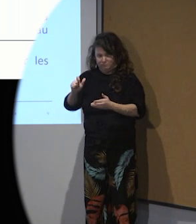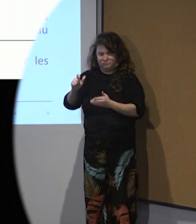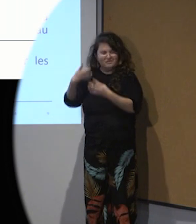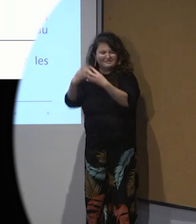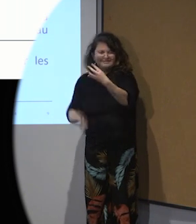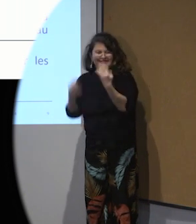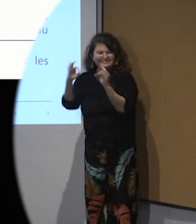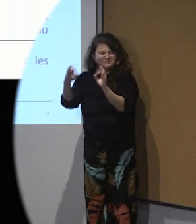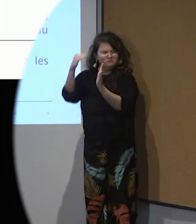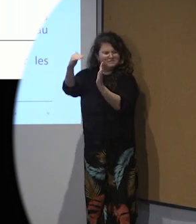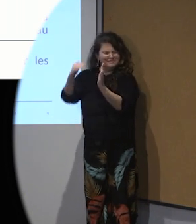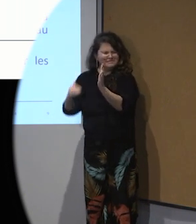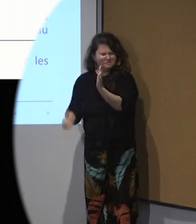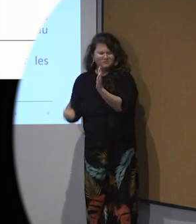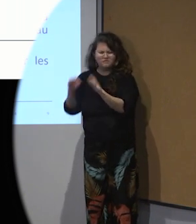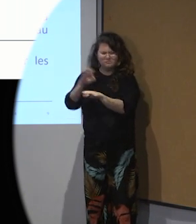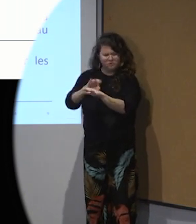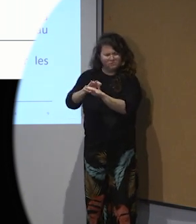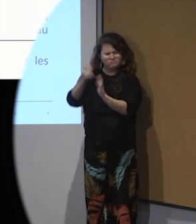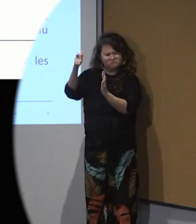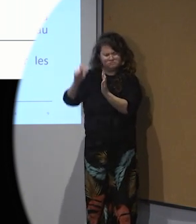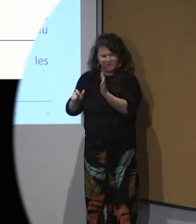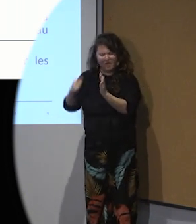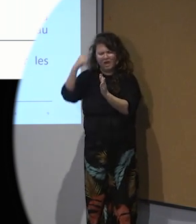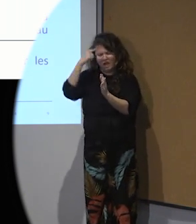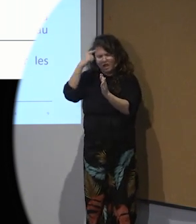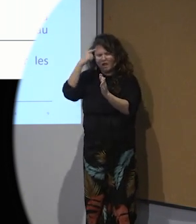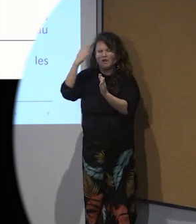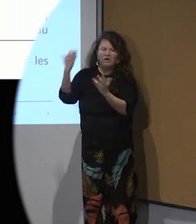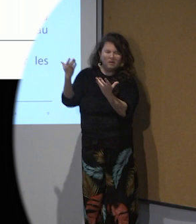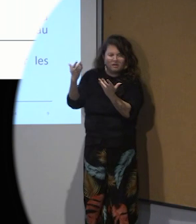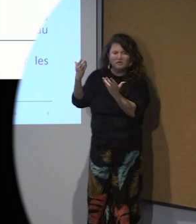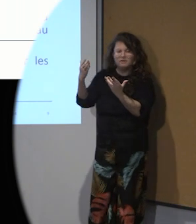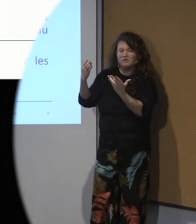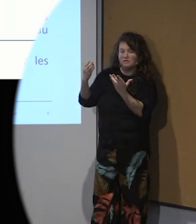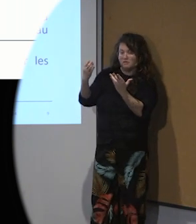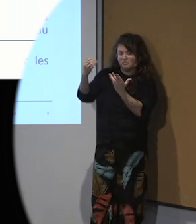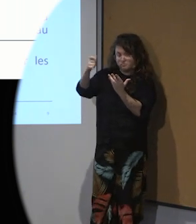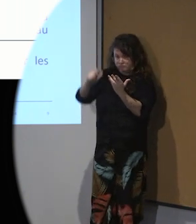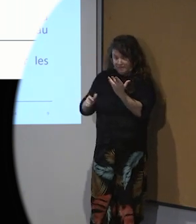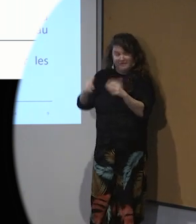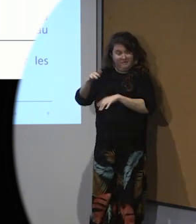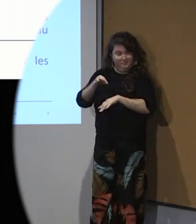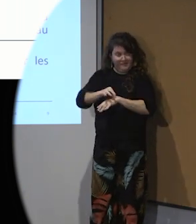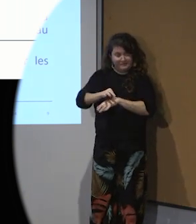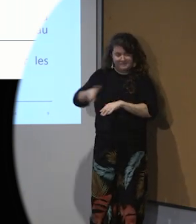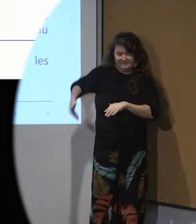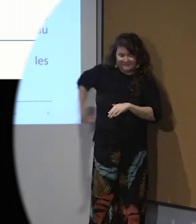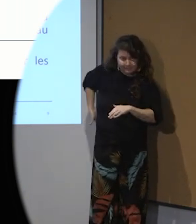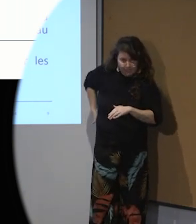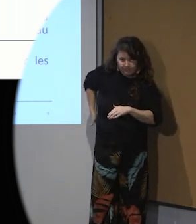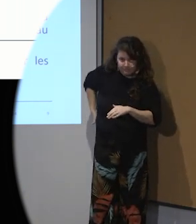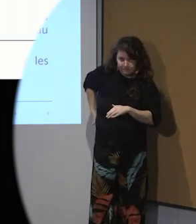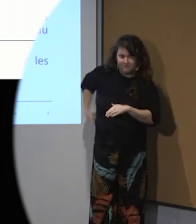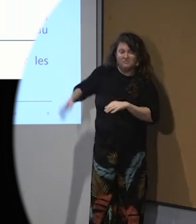va dire ça comme ça. La maladie rénale également entre dans les 10 premières causes. Le nombre de décès imputables au